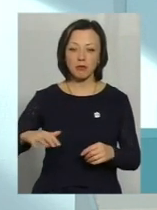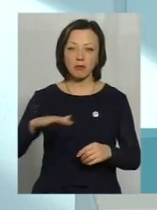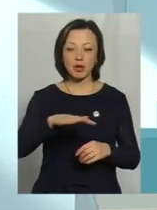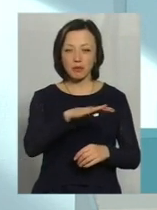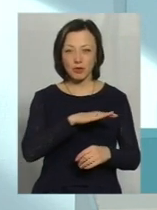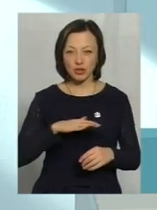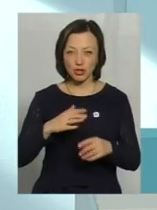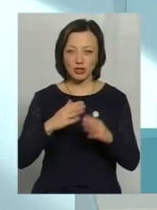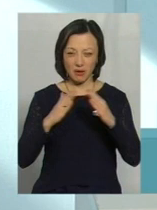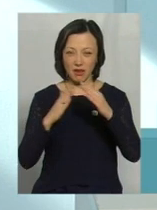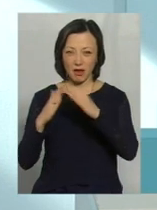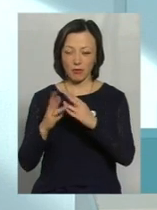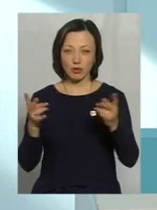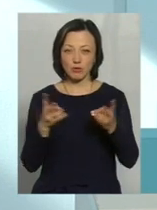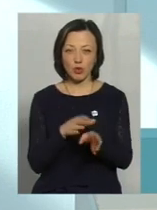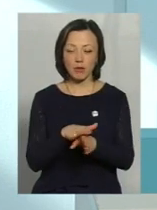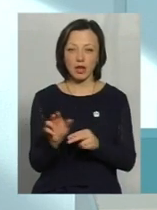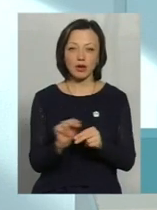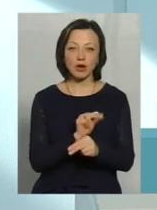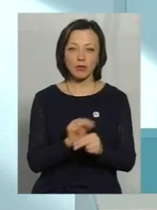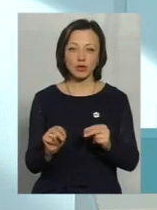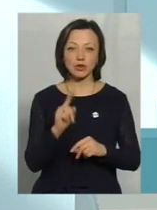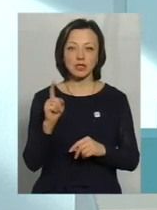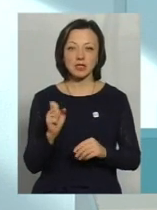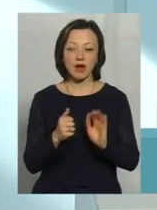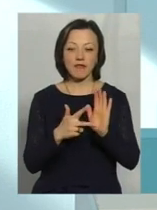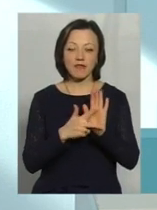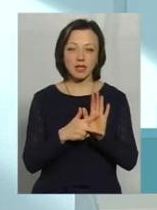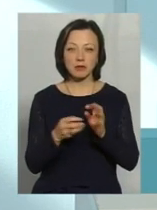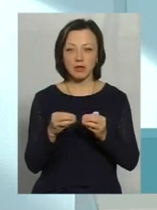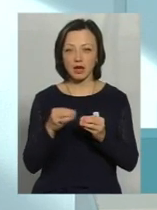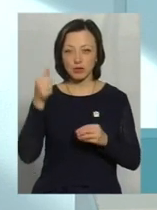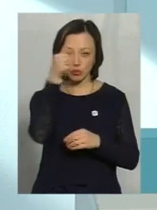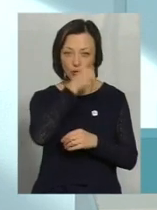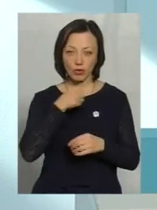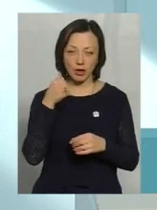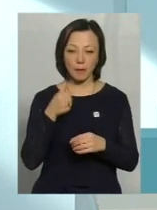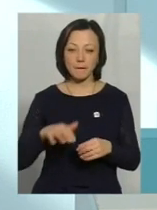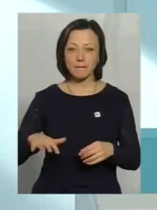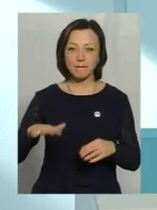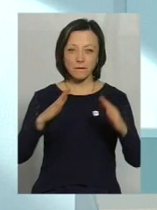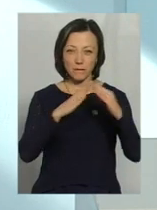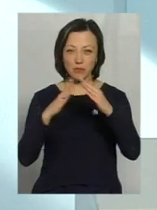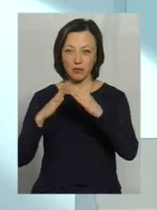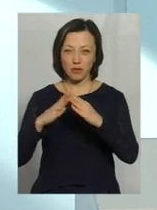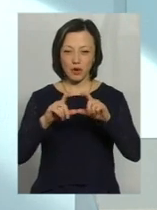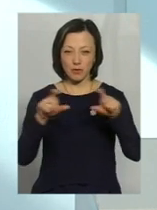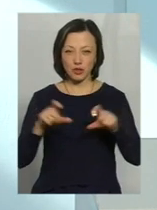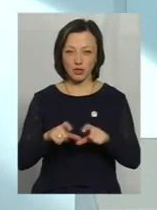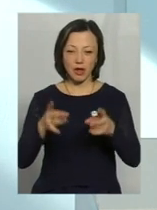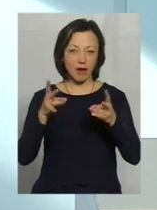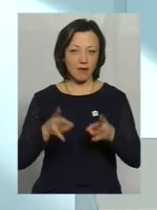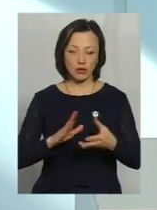потребують капітального ремонту. Тому що за 8-10 років сьогодні приміщення прийшли до аварійного